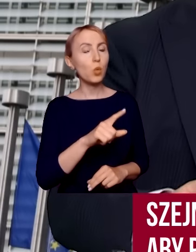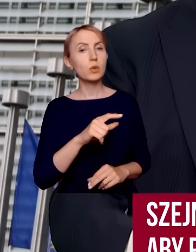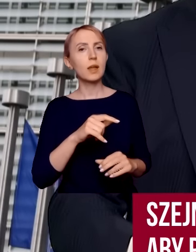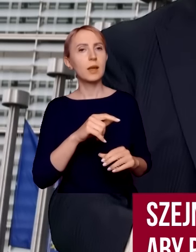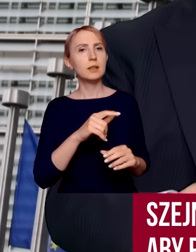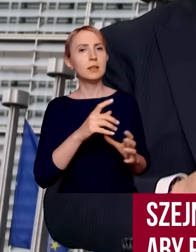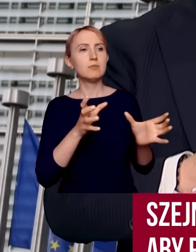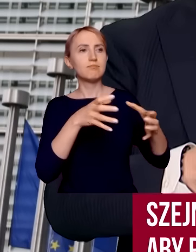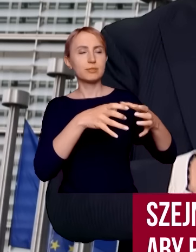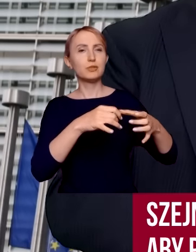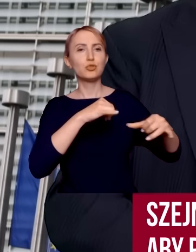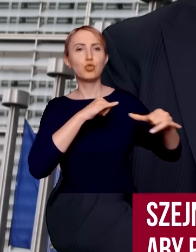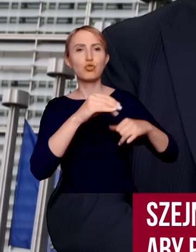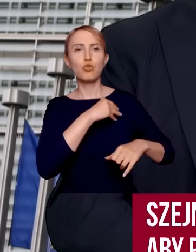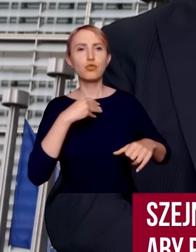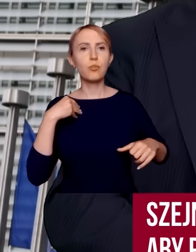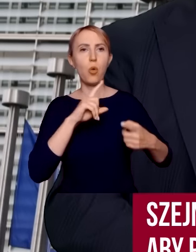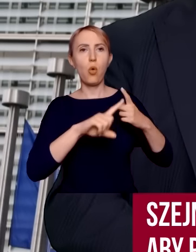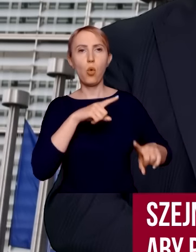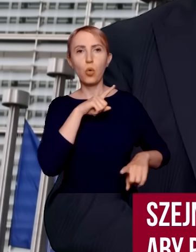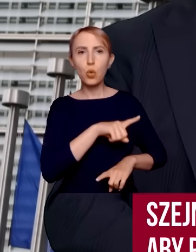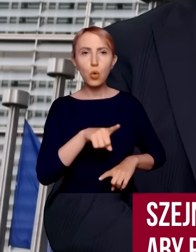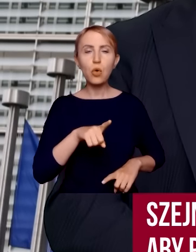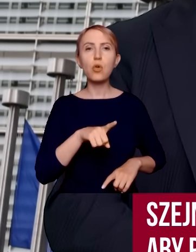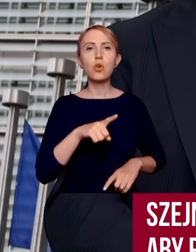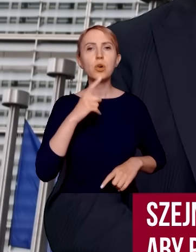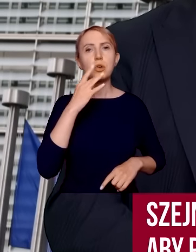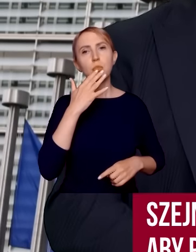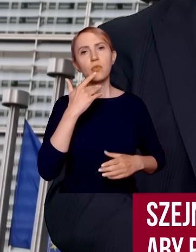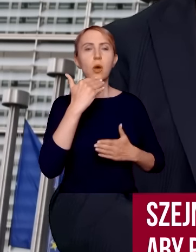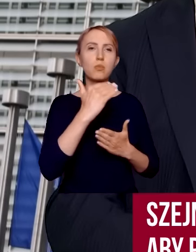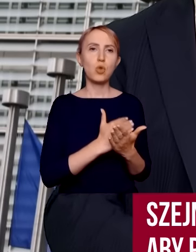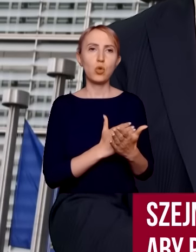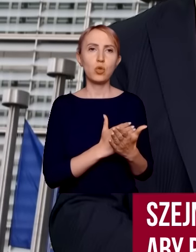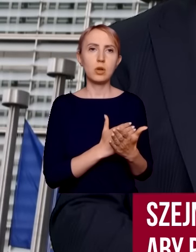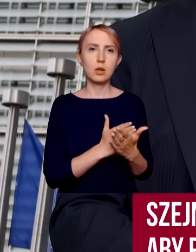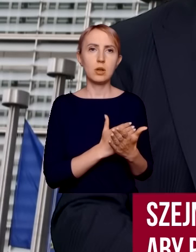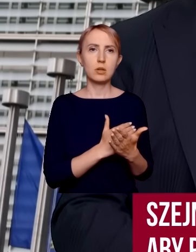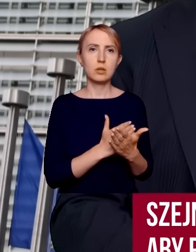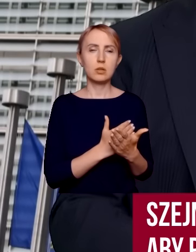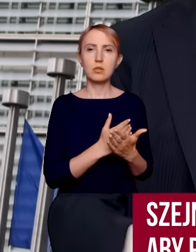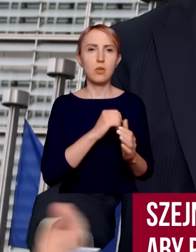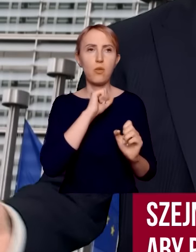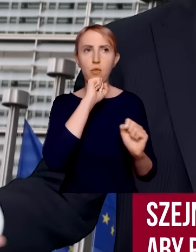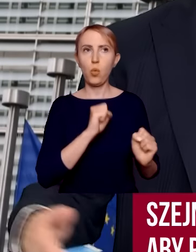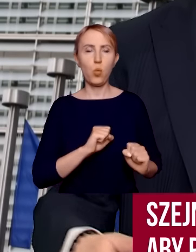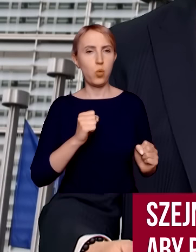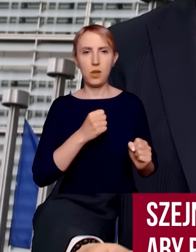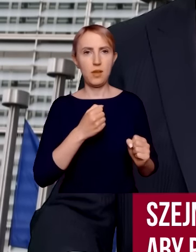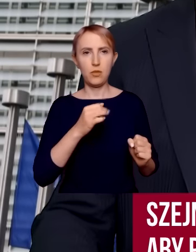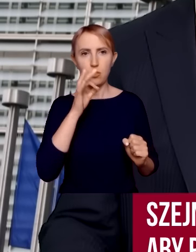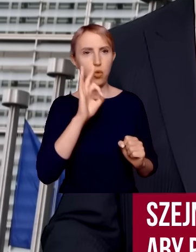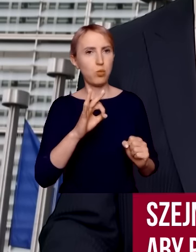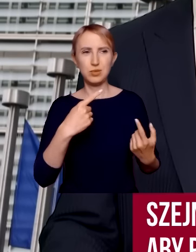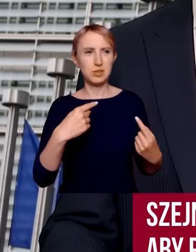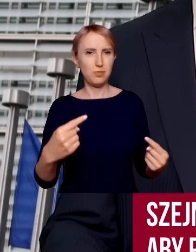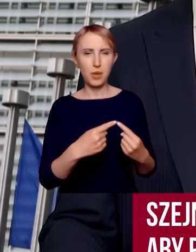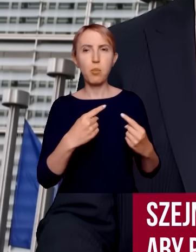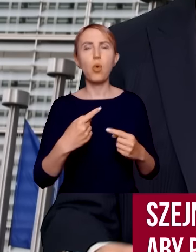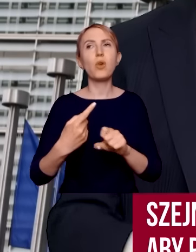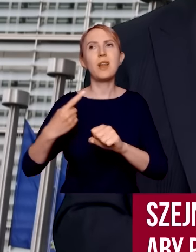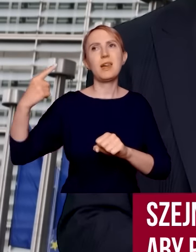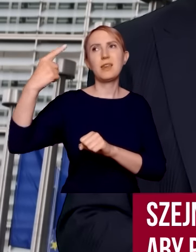dzisiaj rządzące w Polsce, które mówią, że taki program w ogóle zbrojenie jest niekorzystne, bo wycelują w nas rakiety, no to